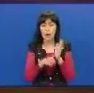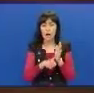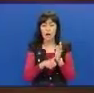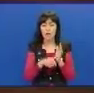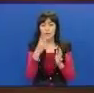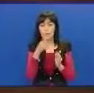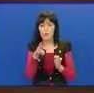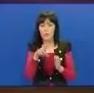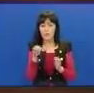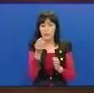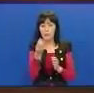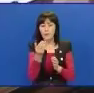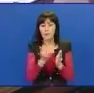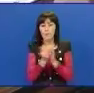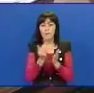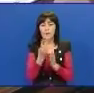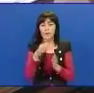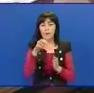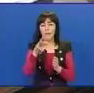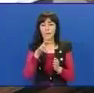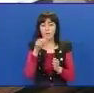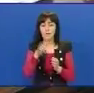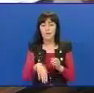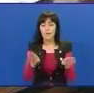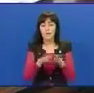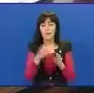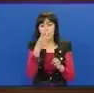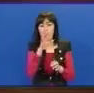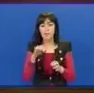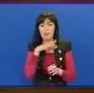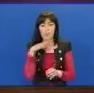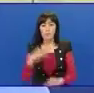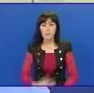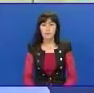3,1 миллиард теңге бөлініп, 2012 жылына салыстырған кезде 2 есе артып отыр.